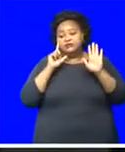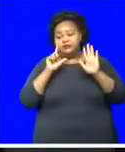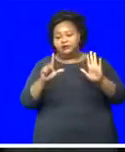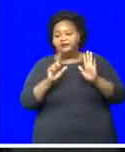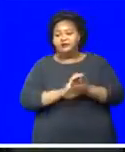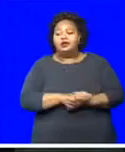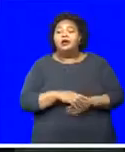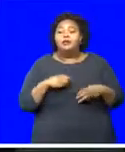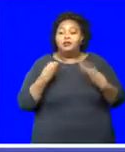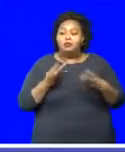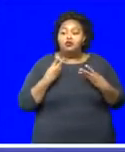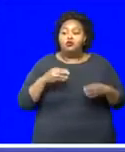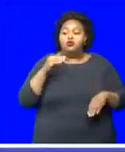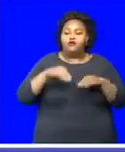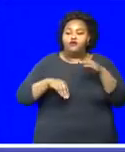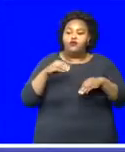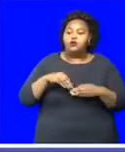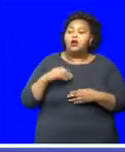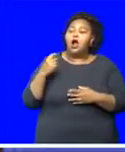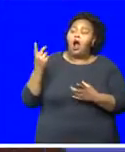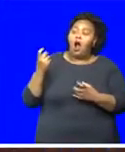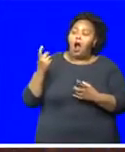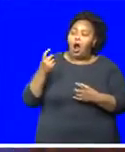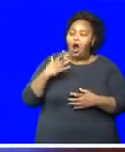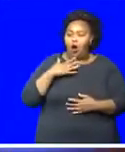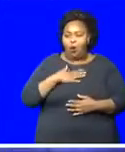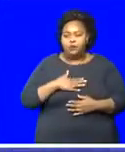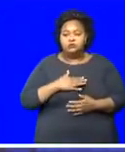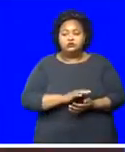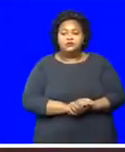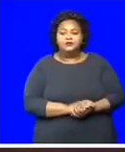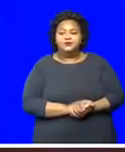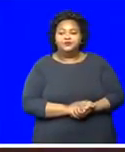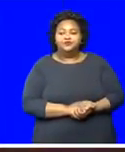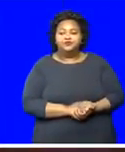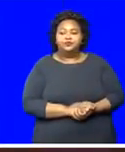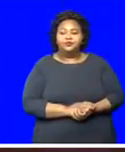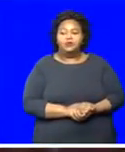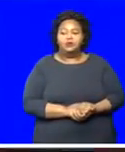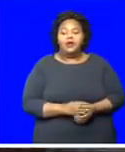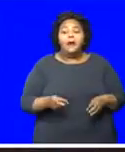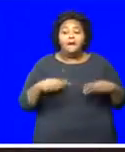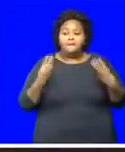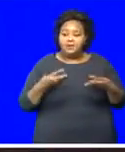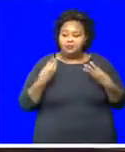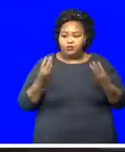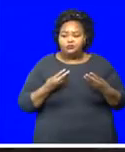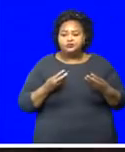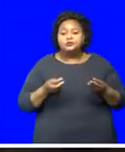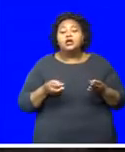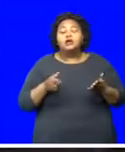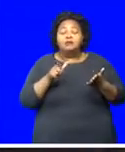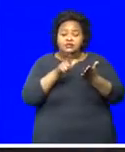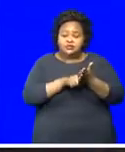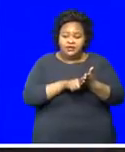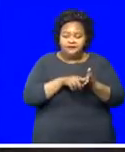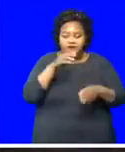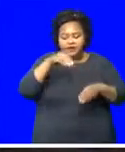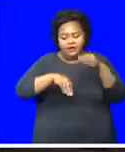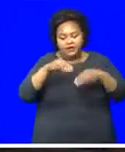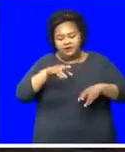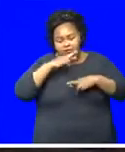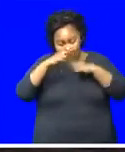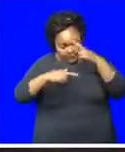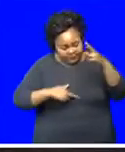bangimangalisile nje bantu bakamkhwele. Sive kwanyalo sisasibambisile thathewethu because konke lesibatshela kona ukuthi